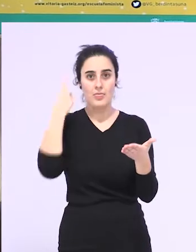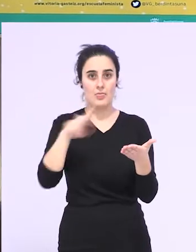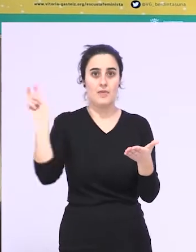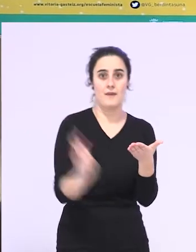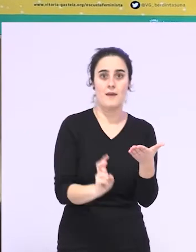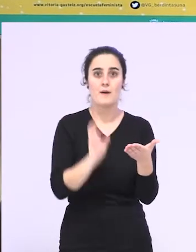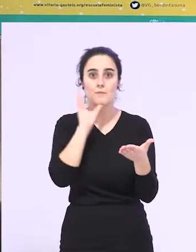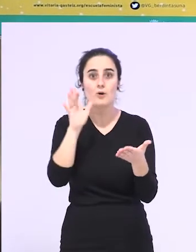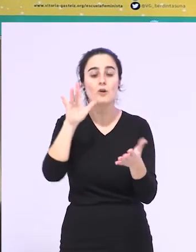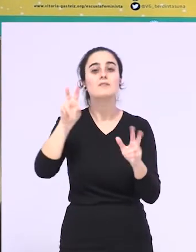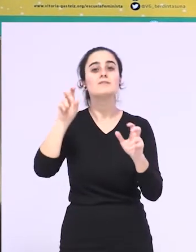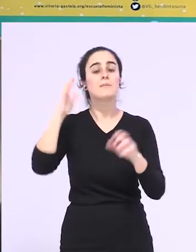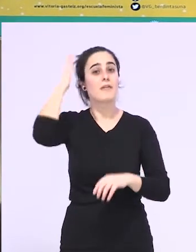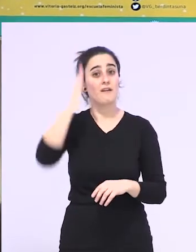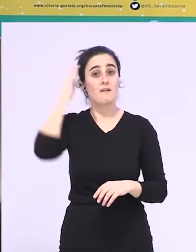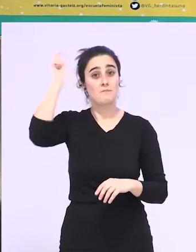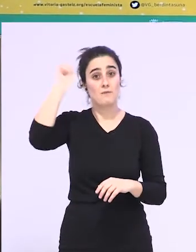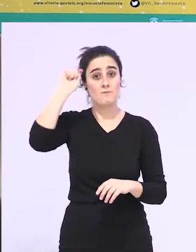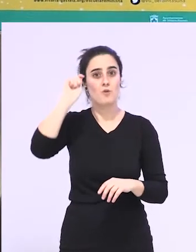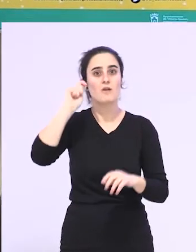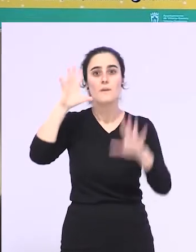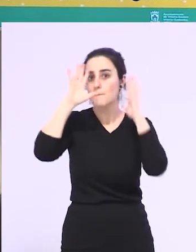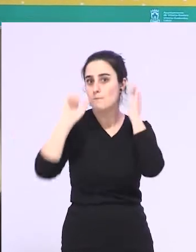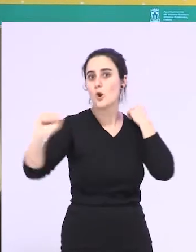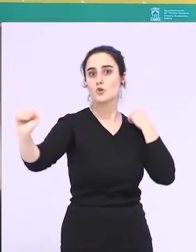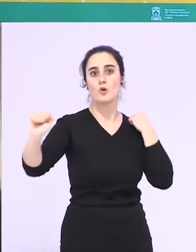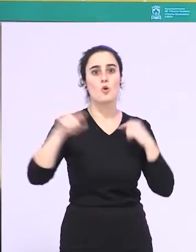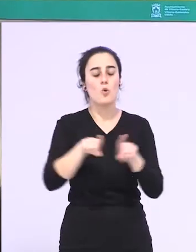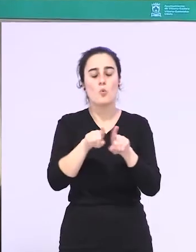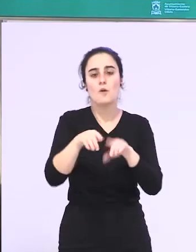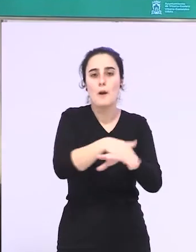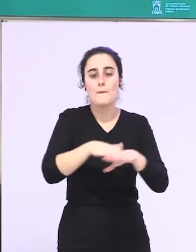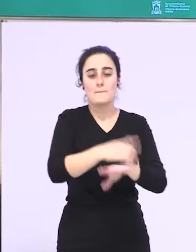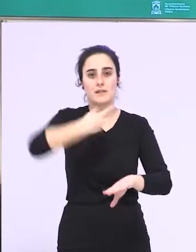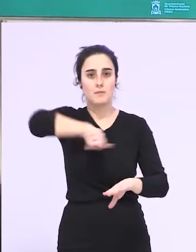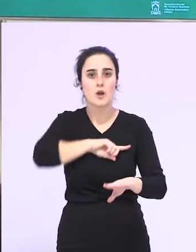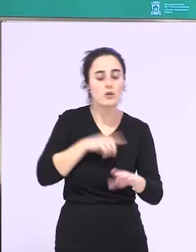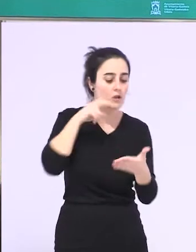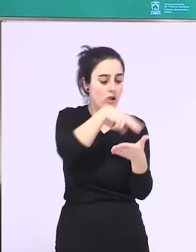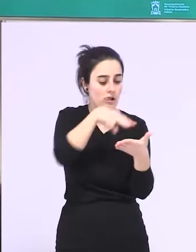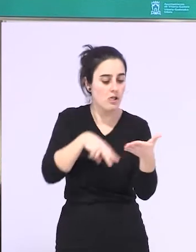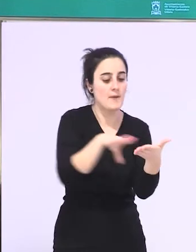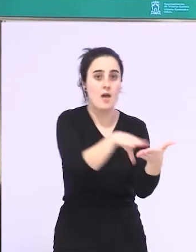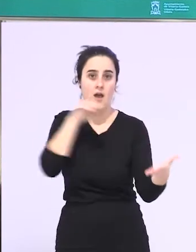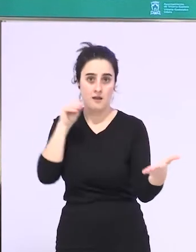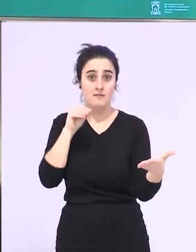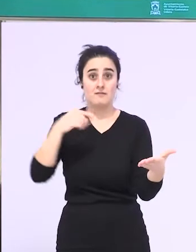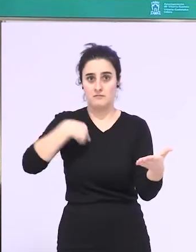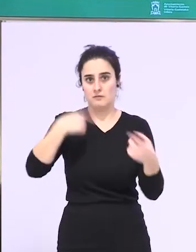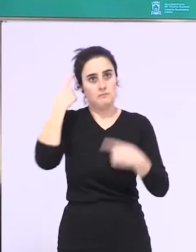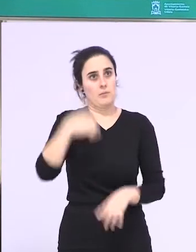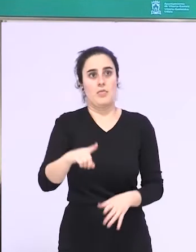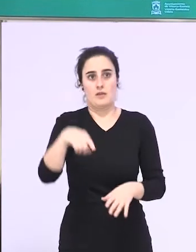batez ere Iruñako protokoloa oso oinarri ona izan zelako guretzako eta pues, asko ziur